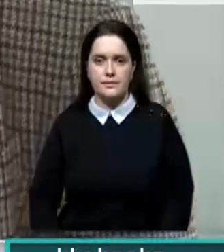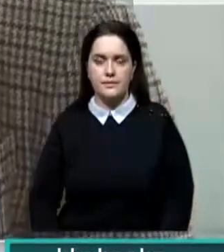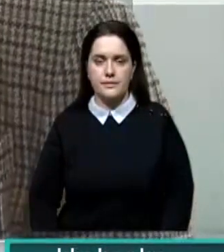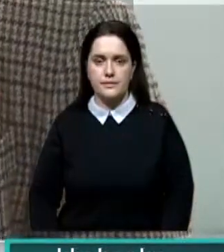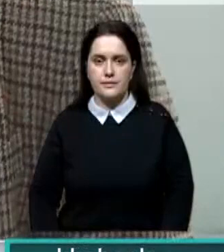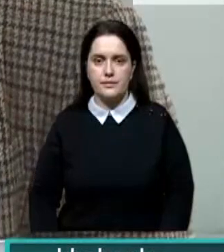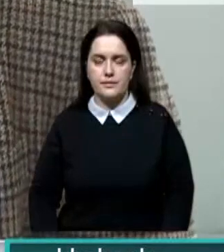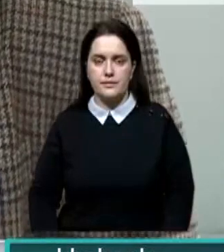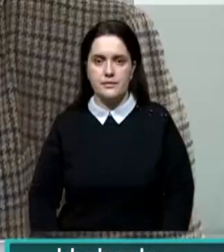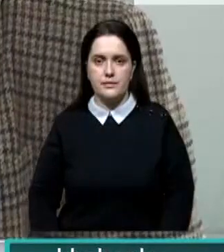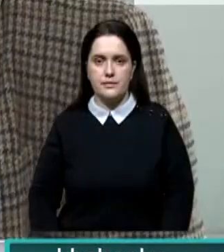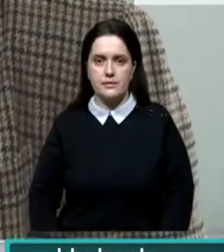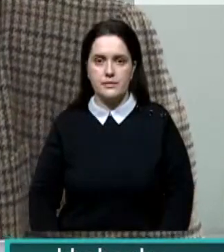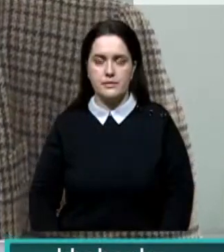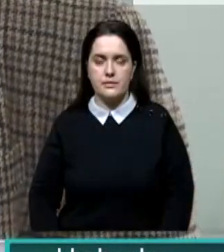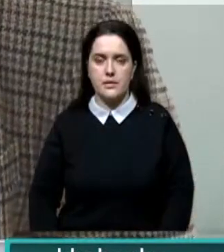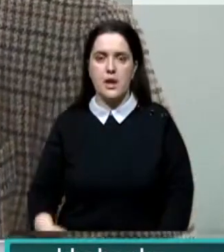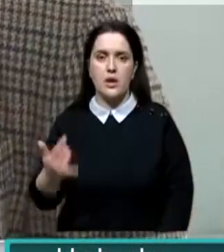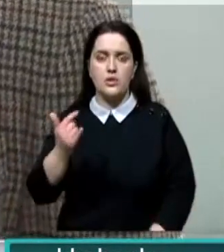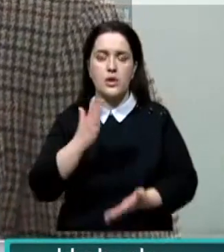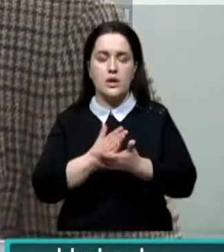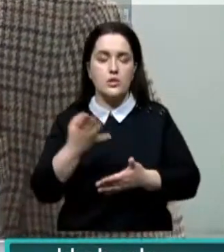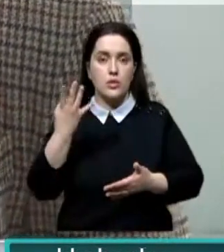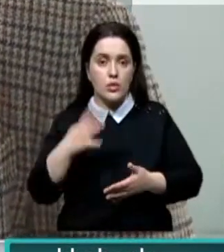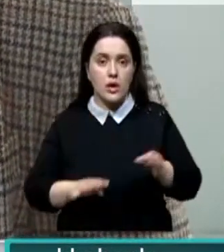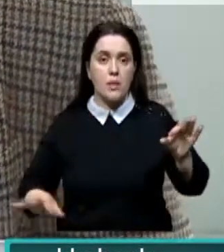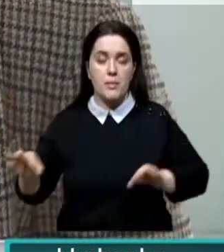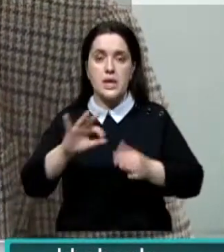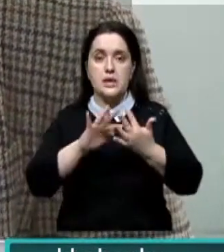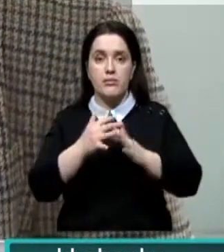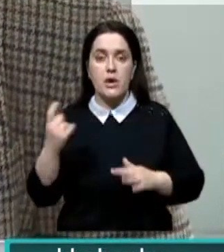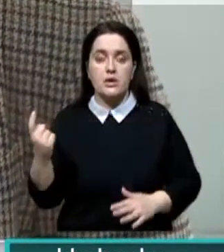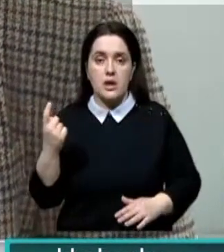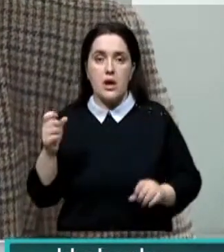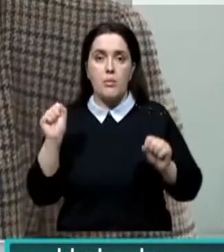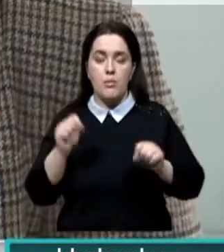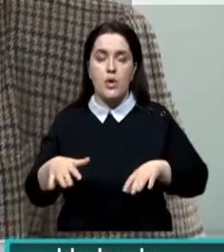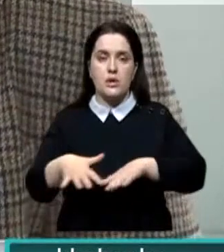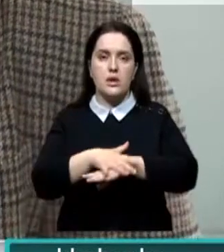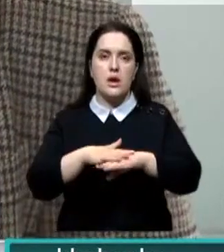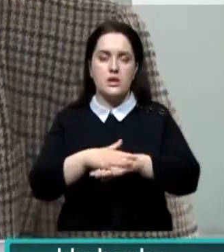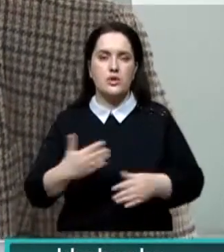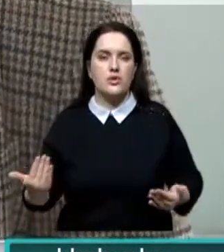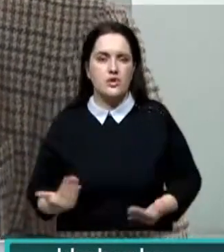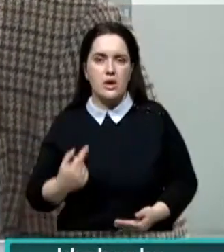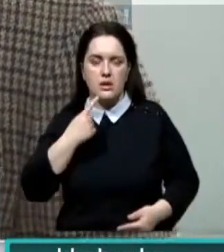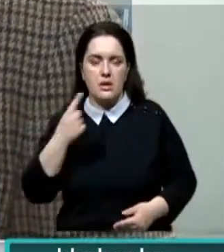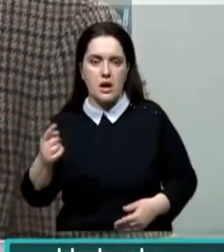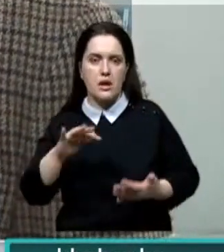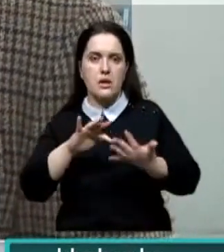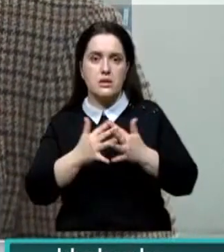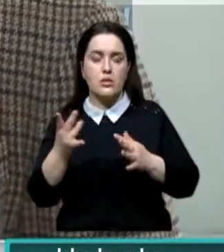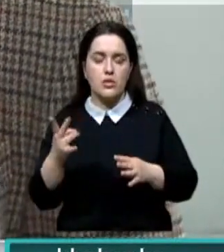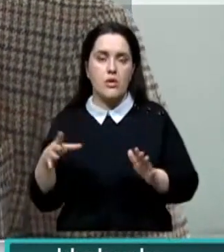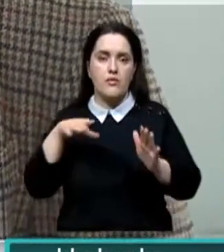Будут реализованы ряд инвестиционных проектов в сельском хозяйстве, которые позволяют вовлечь население, которое живет на селе, в именно